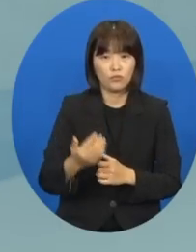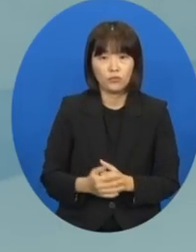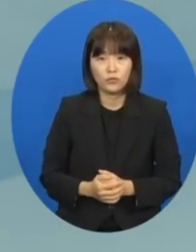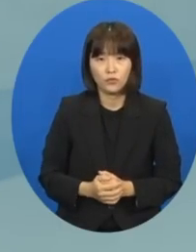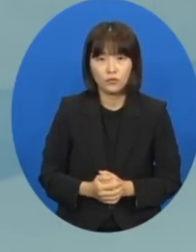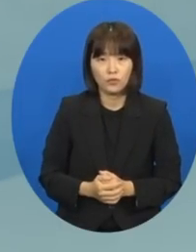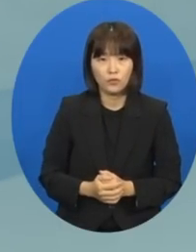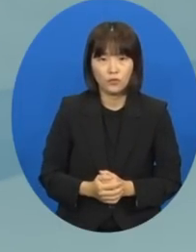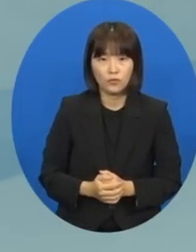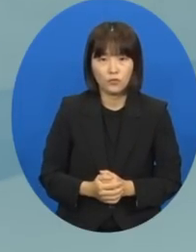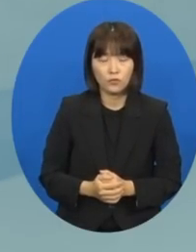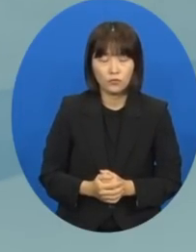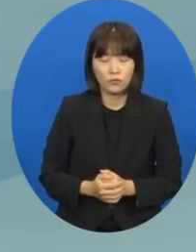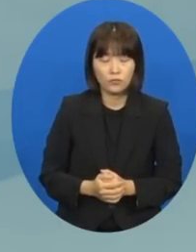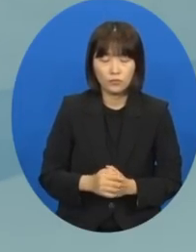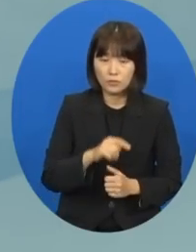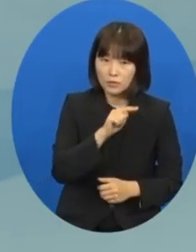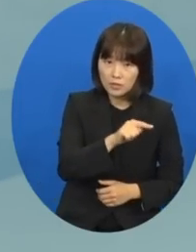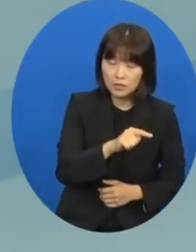그 아이가 금메달을 땁니다.